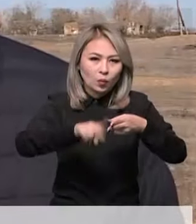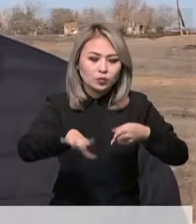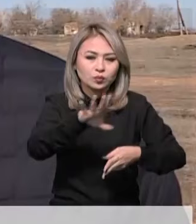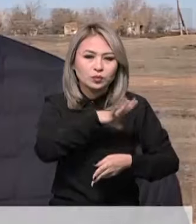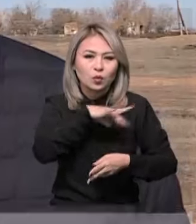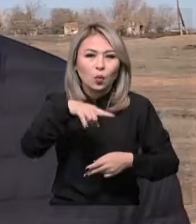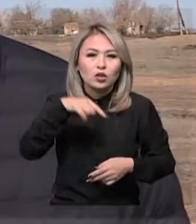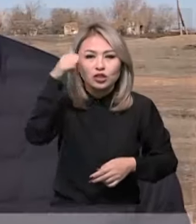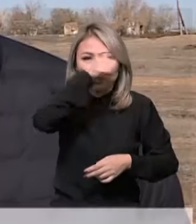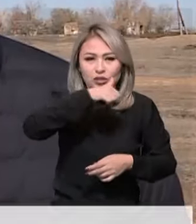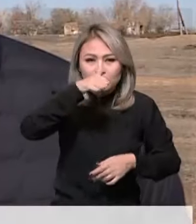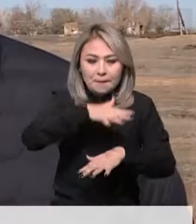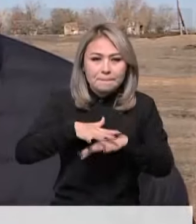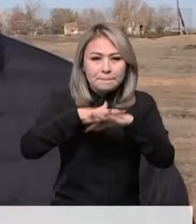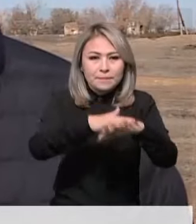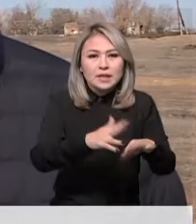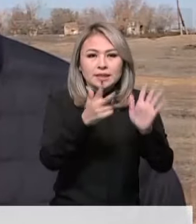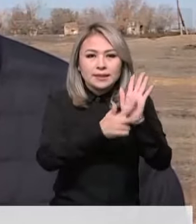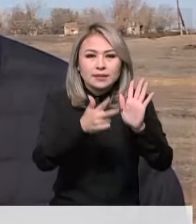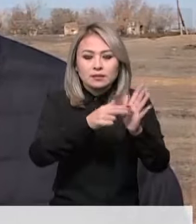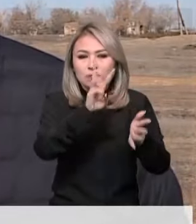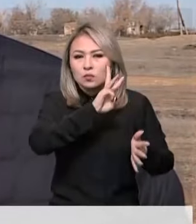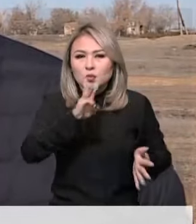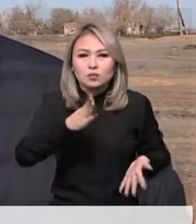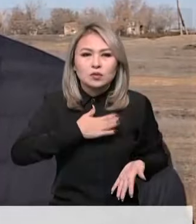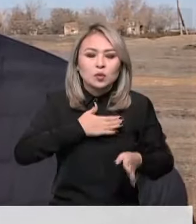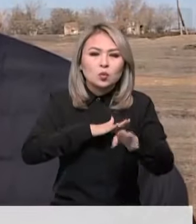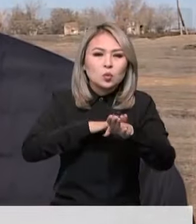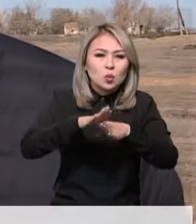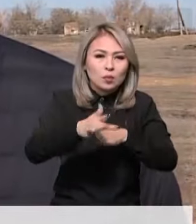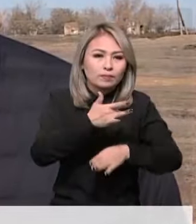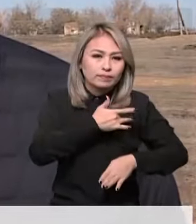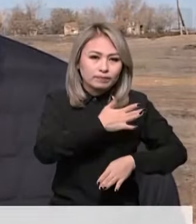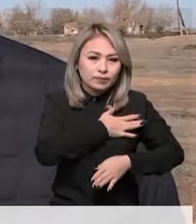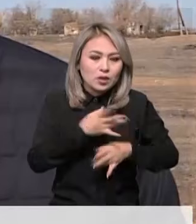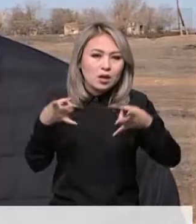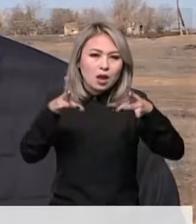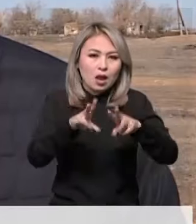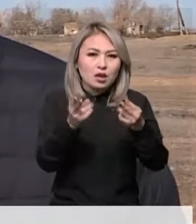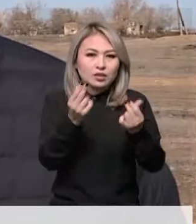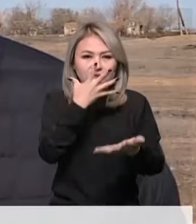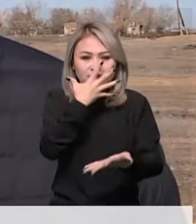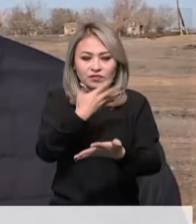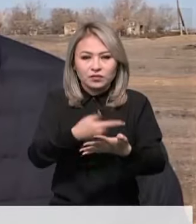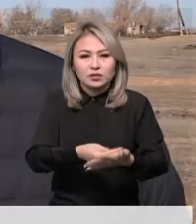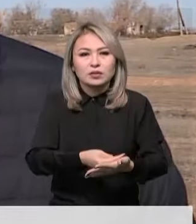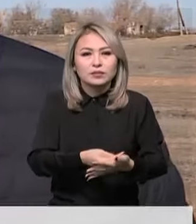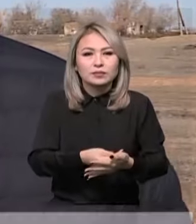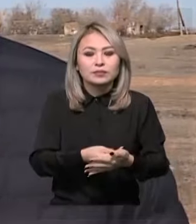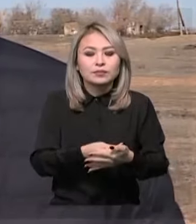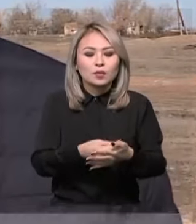жылға бөлінген 80 миллионы толығымен біз игердік. Қалған ақшаны өзіміздің